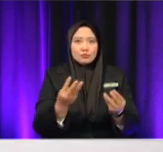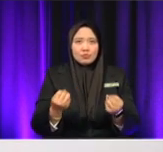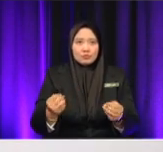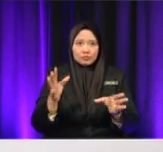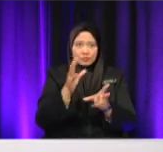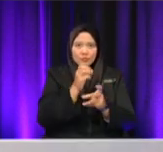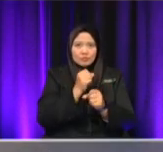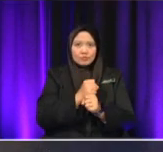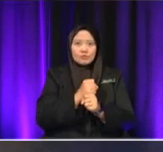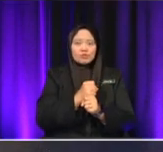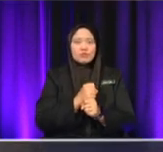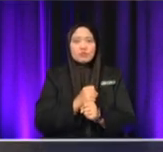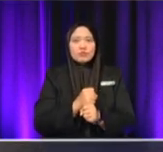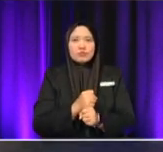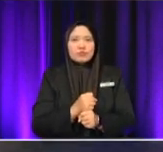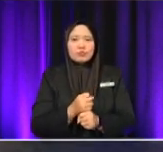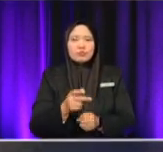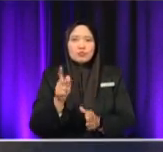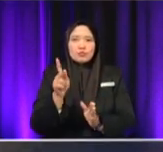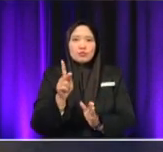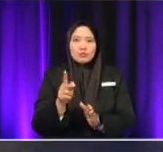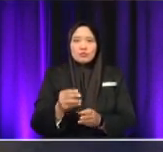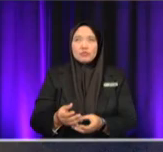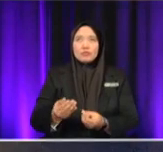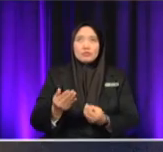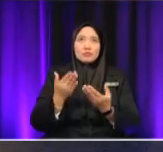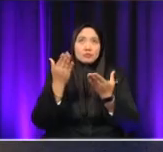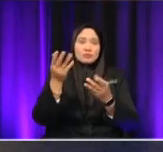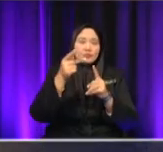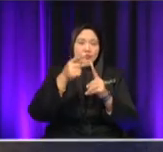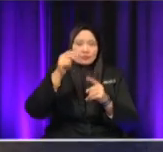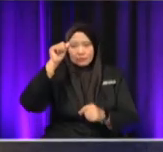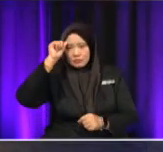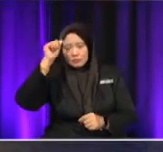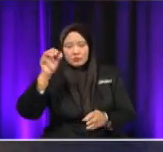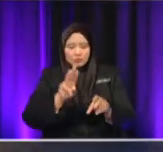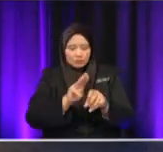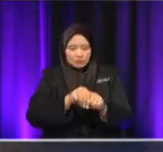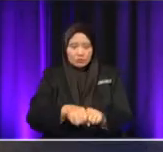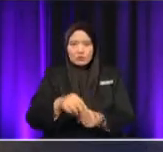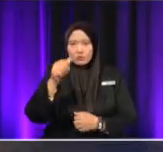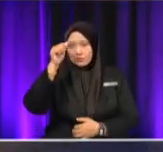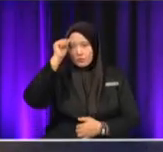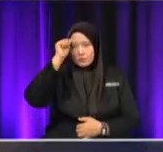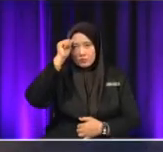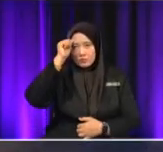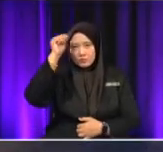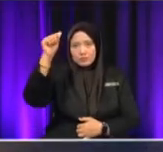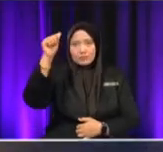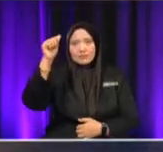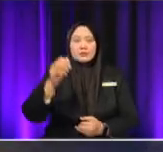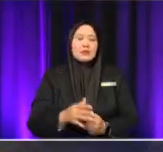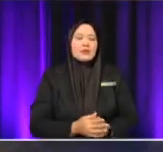bagus maksudnya ingin menyerahkannya kepada Allah Subhanahu Wa Ta'ala supaya Allah tuh mampu untuk mengubah hati